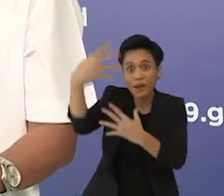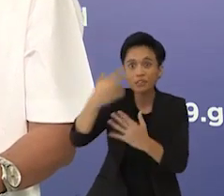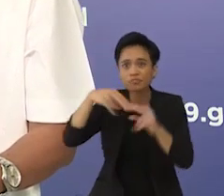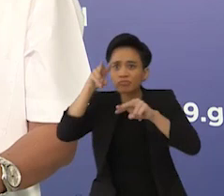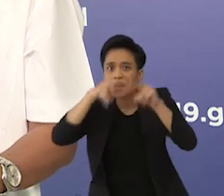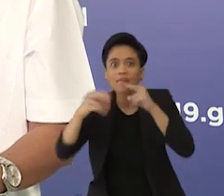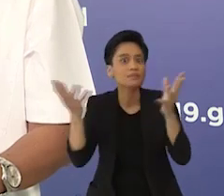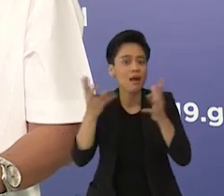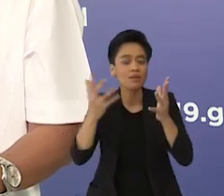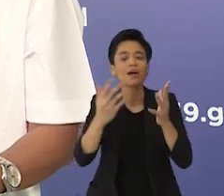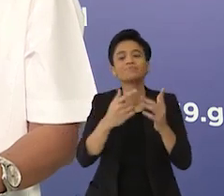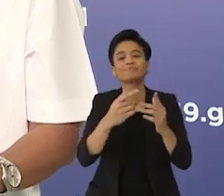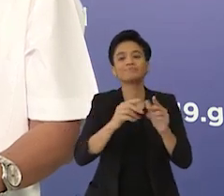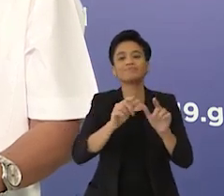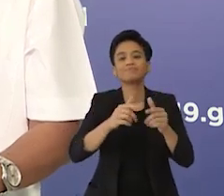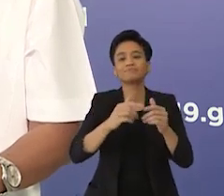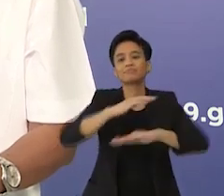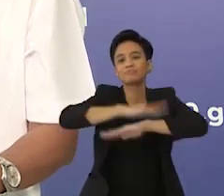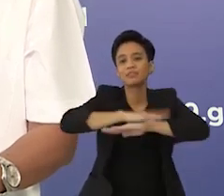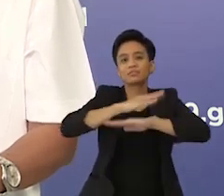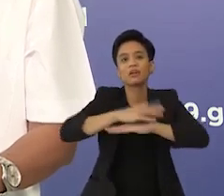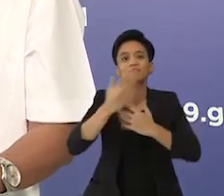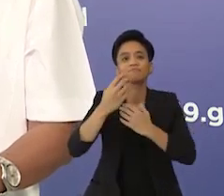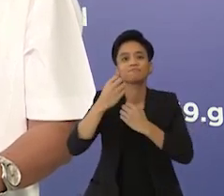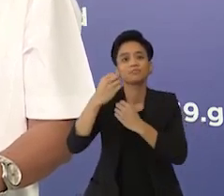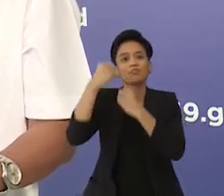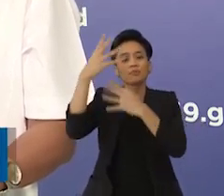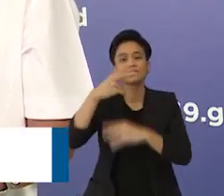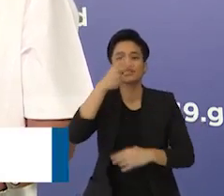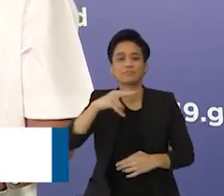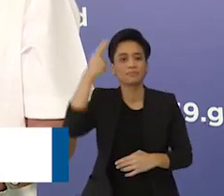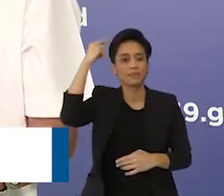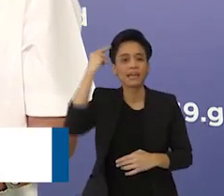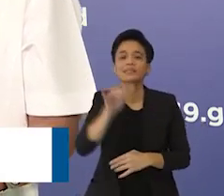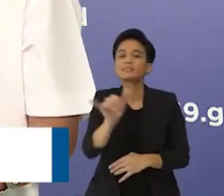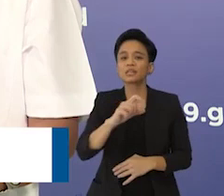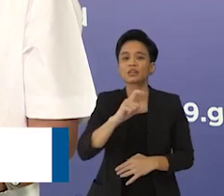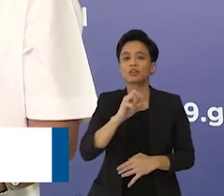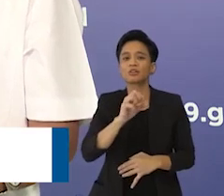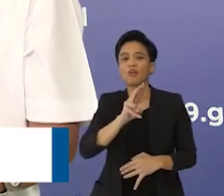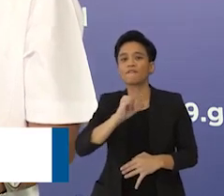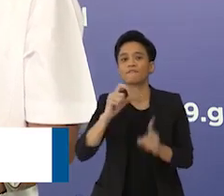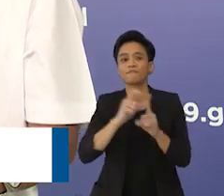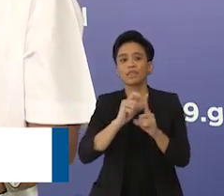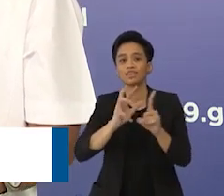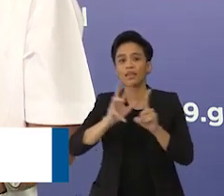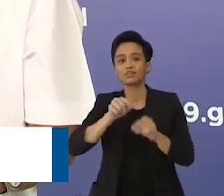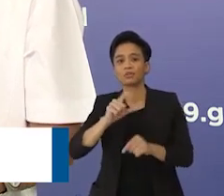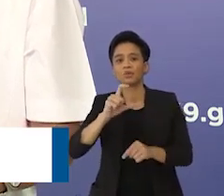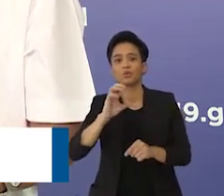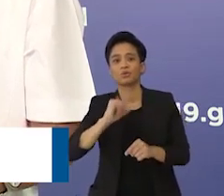yang benar dan resmi dari pemerintah baik di kofit Nintendo tide di hotline